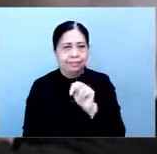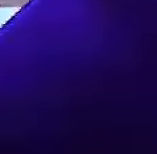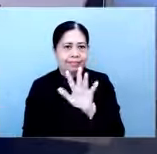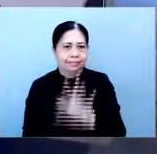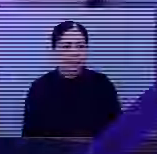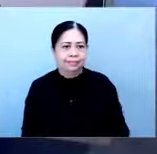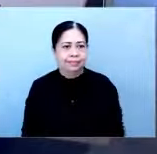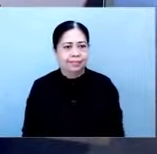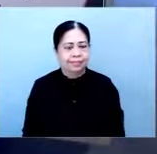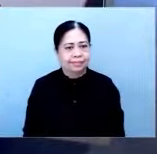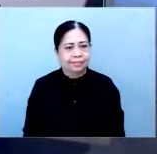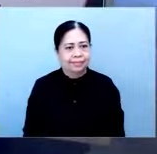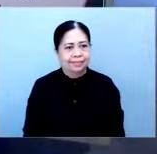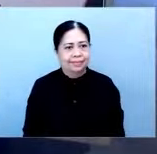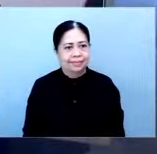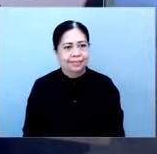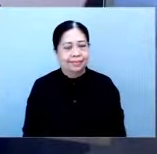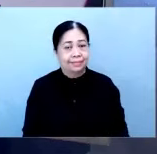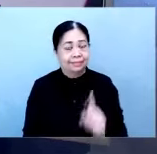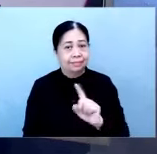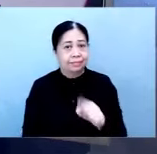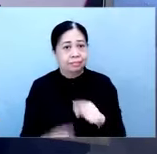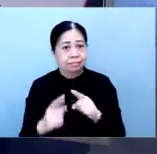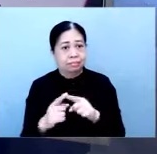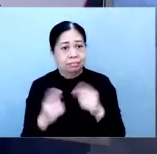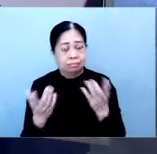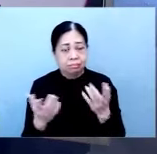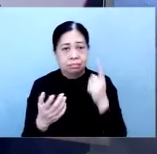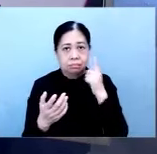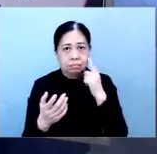5. Alam mo, when you think about it,